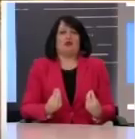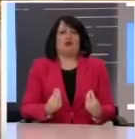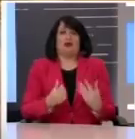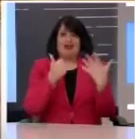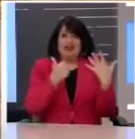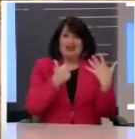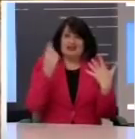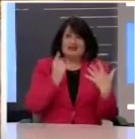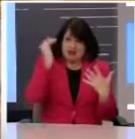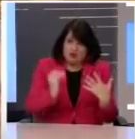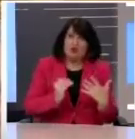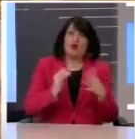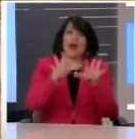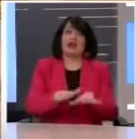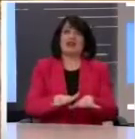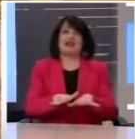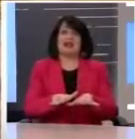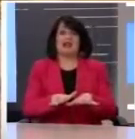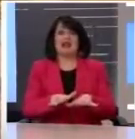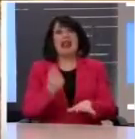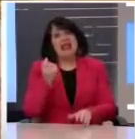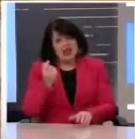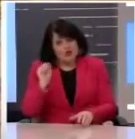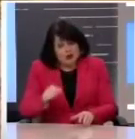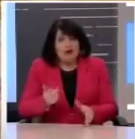6% έχει μειωθεί η ανεργία. Είναι πολύ. Λίγο είναι.